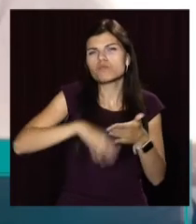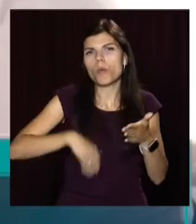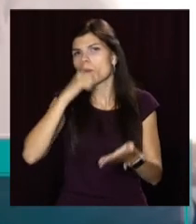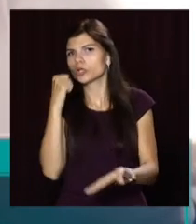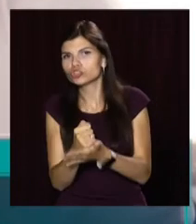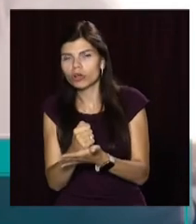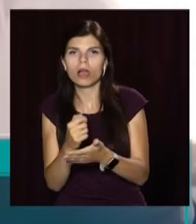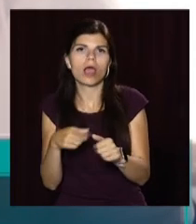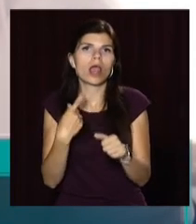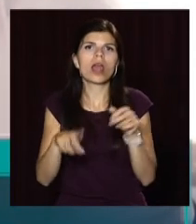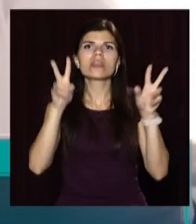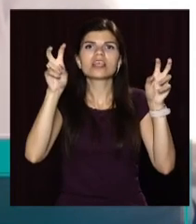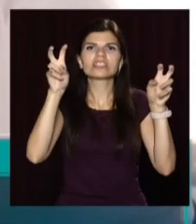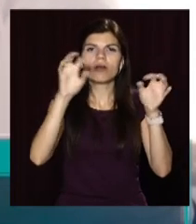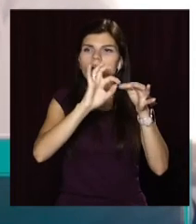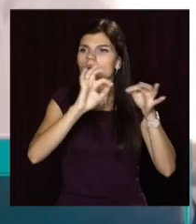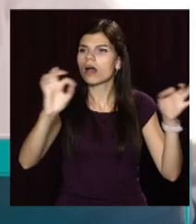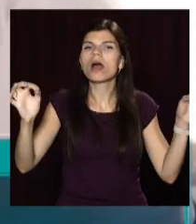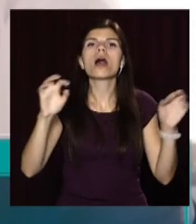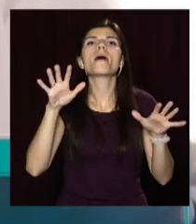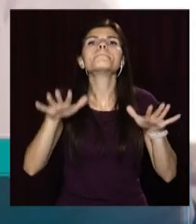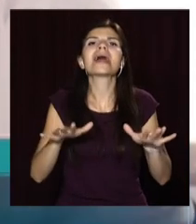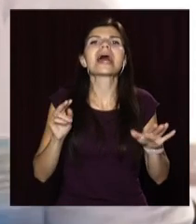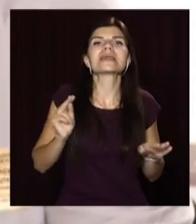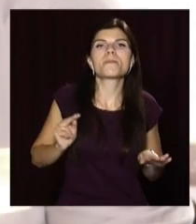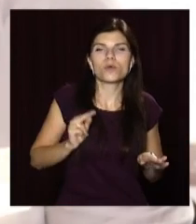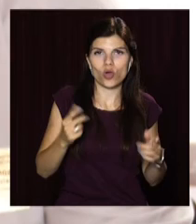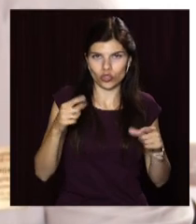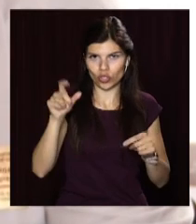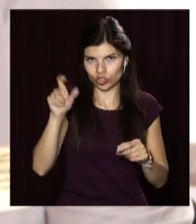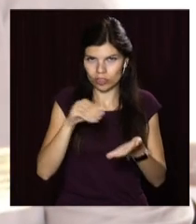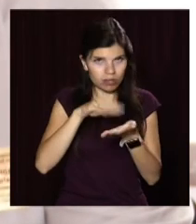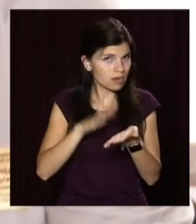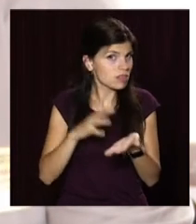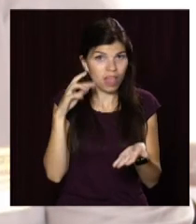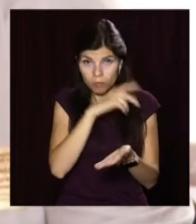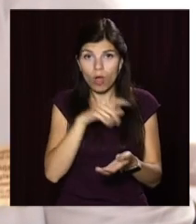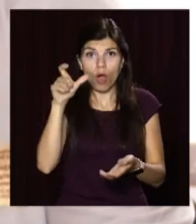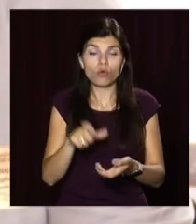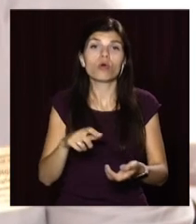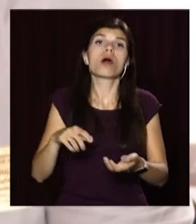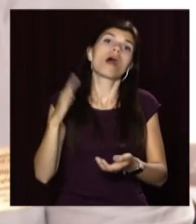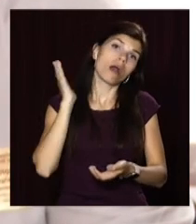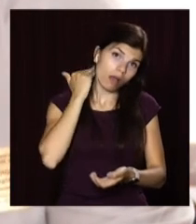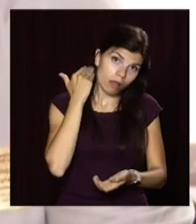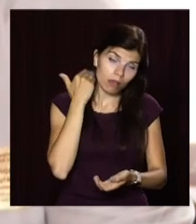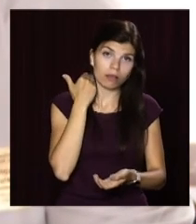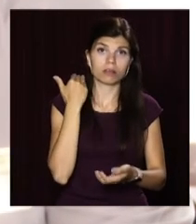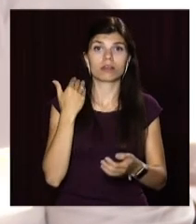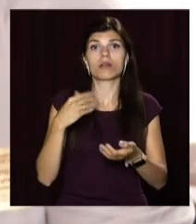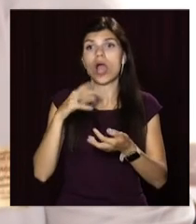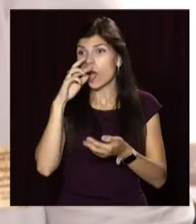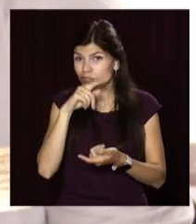неправильно написав названня підприємства, на якому працює пацієнт. І людям приходиться і в связи з